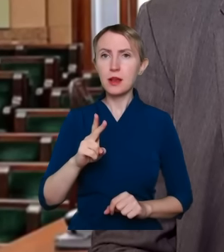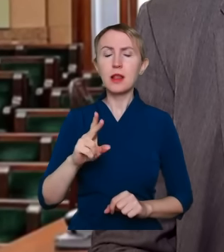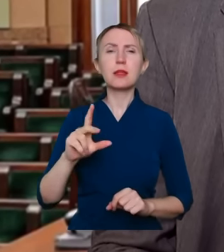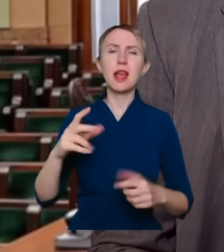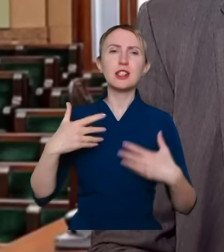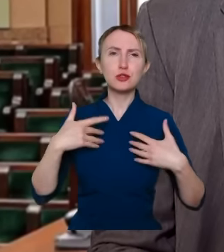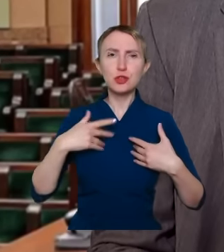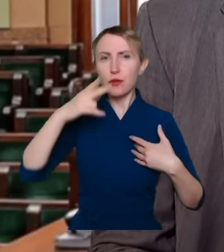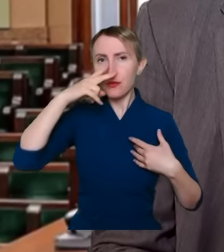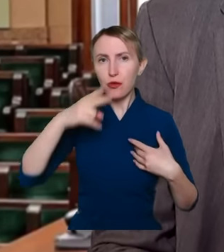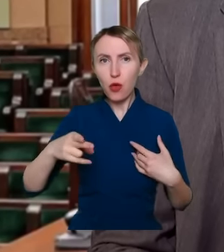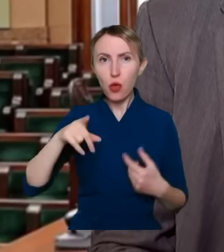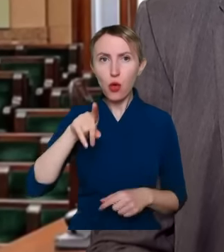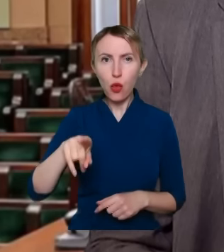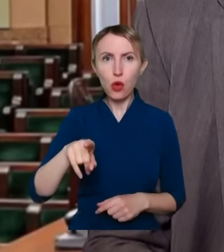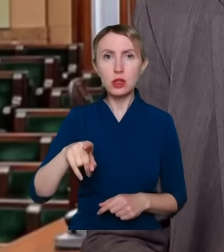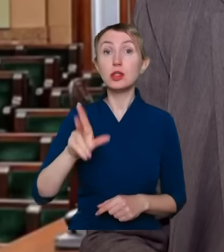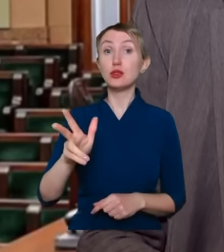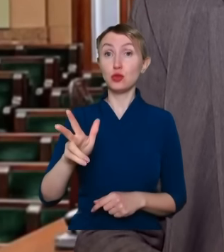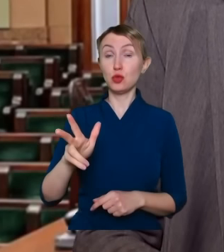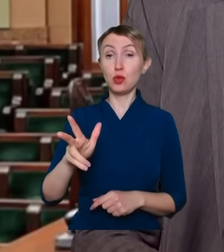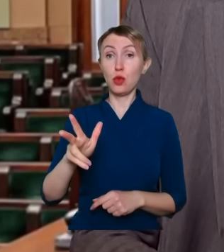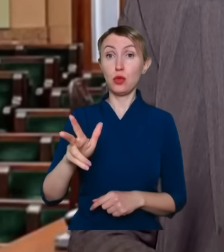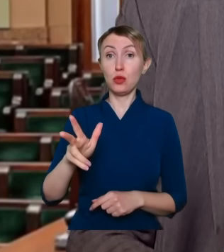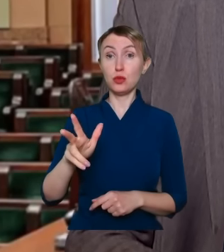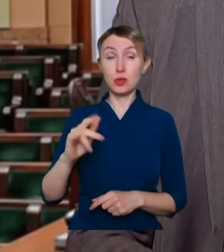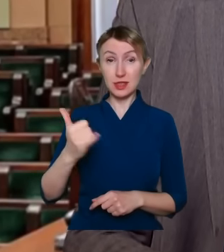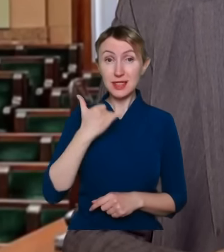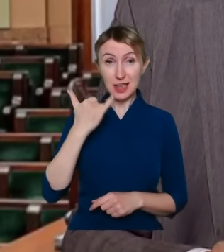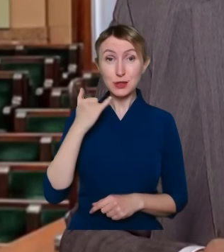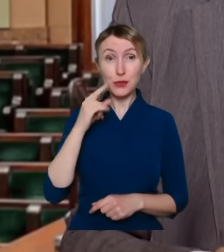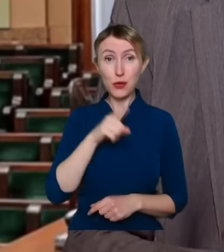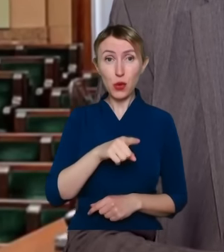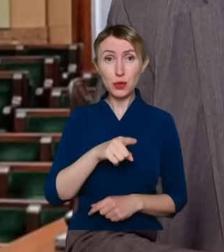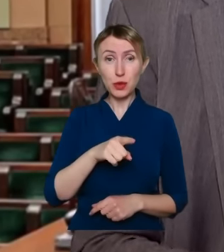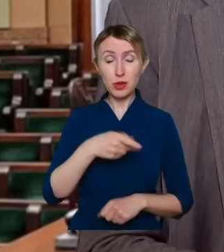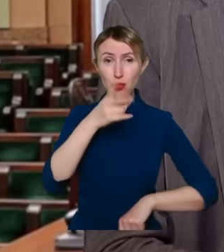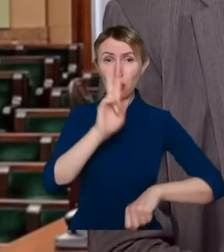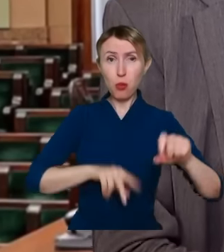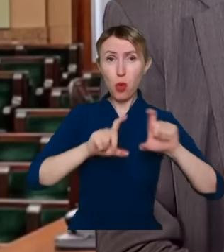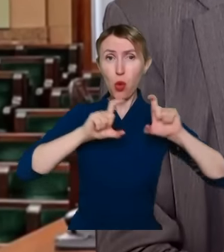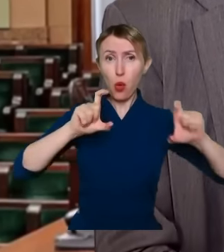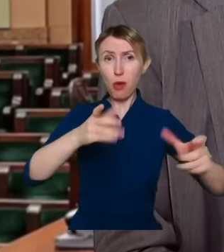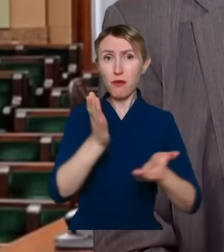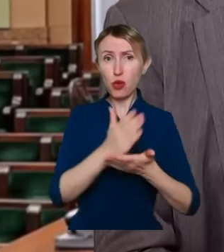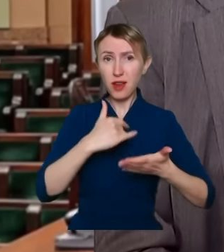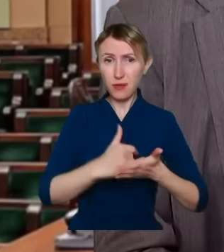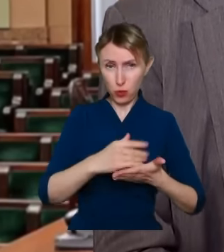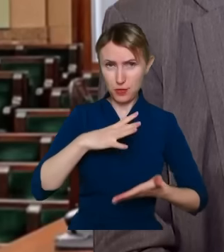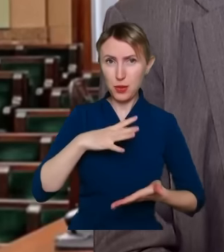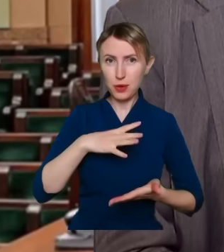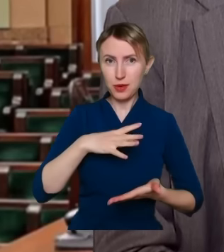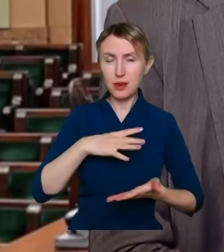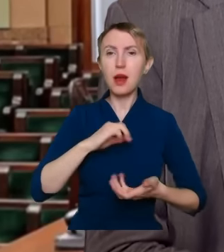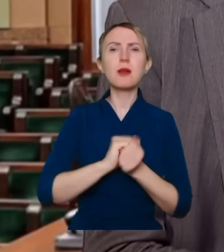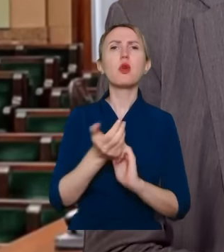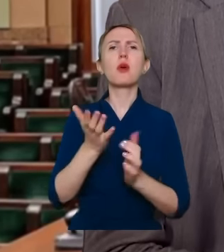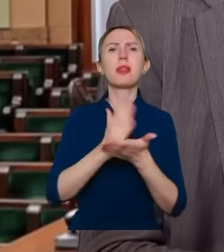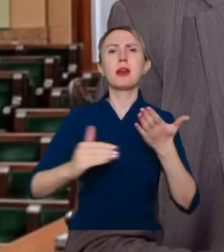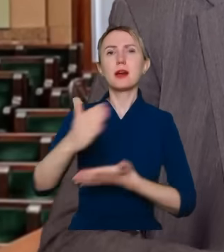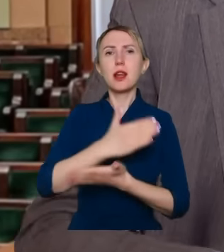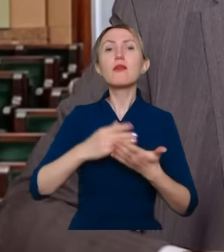powiedzieć co się dzieje Czy ktokolwiek zadzwonił do Komendy Wojewódzkiej czy do komendy Krajowej i